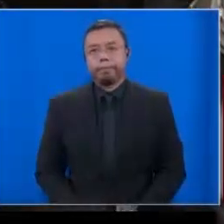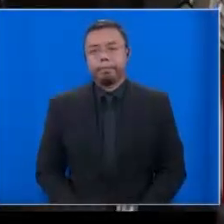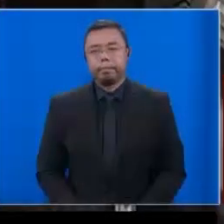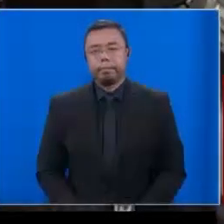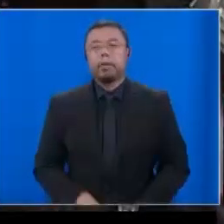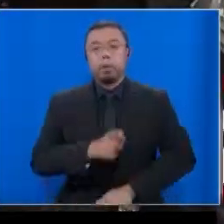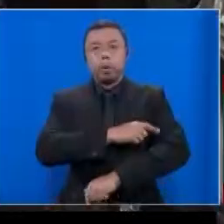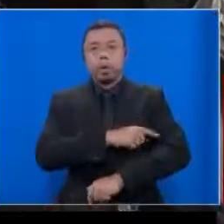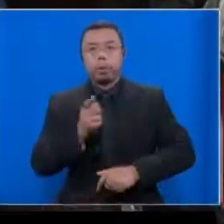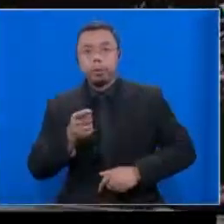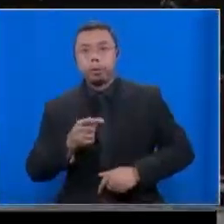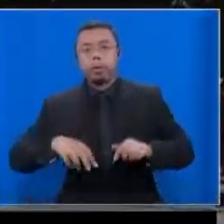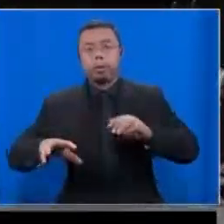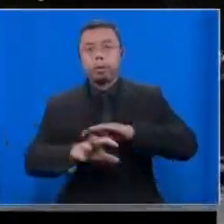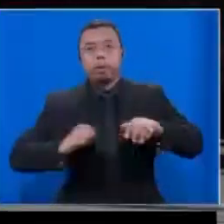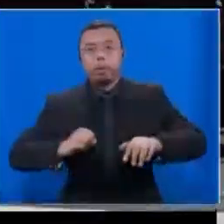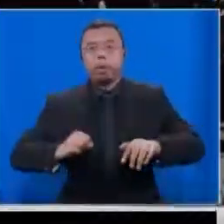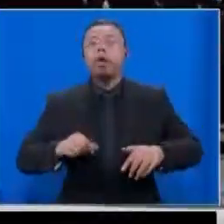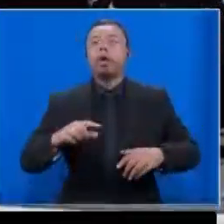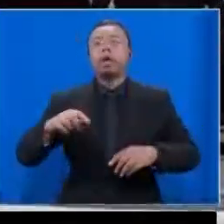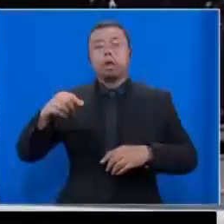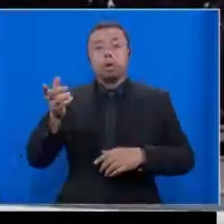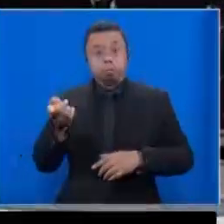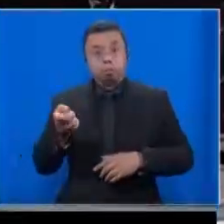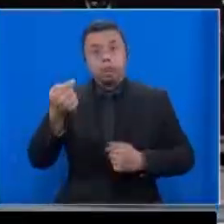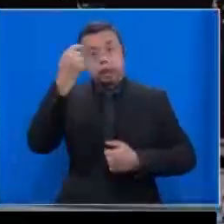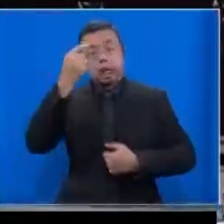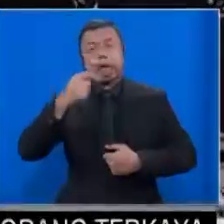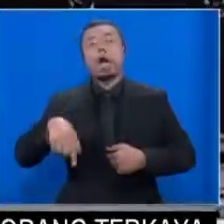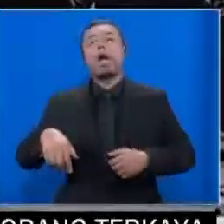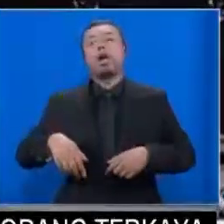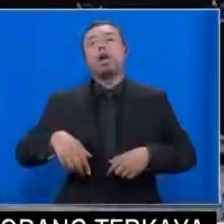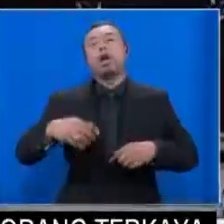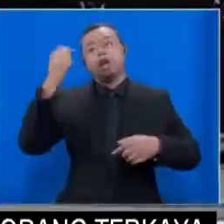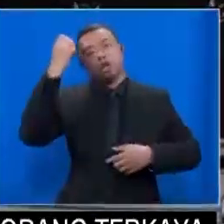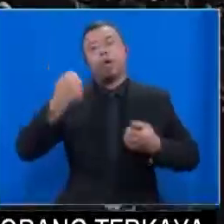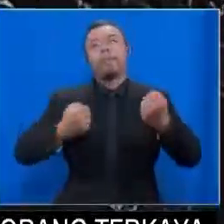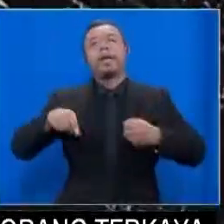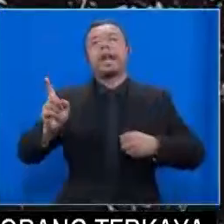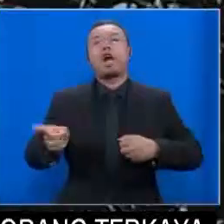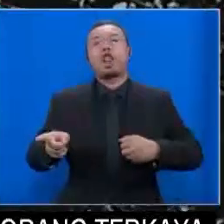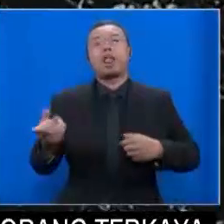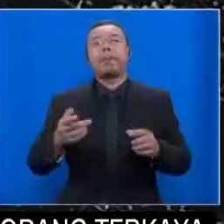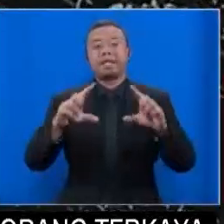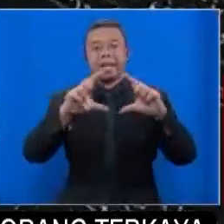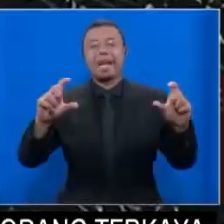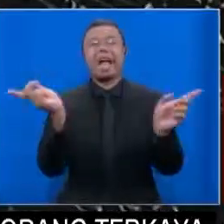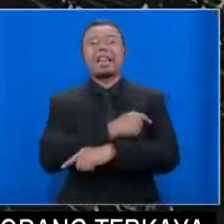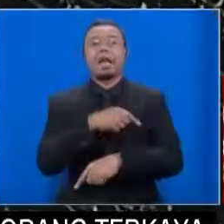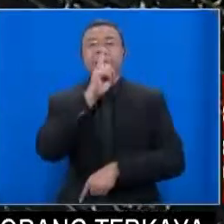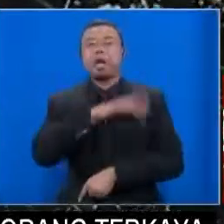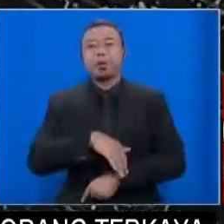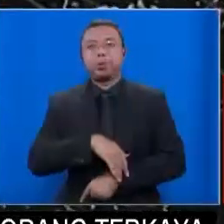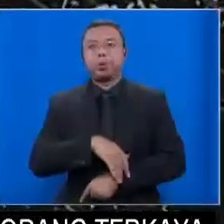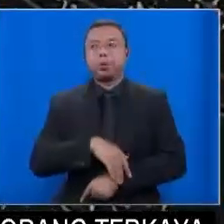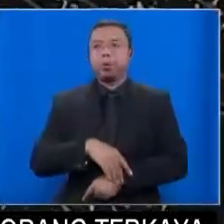Saat beraksi, tersangka yang juga bekerja sebagai sopir angkutan kota ini kerap memakai mobil berplat nomor palsu. Mereka bahkan memakai kartu tol